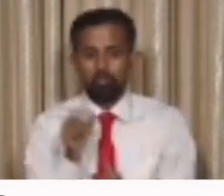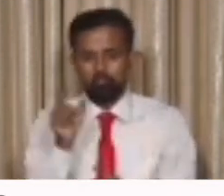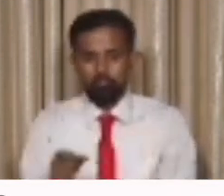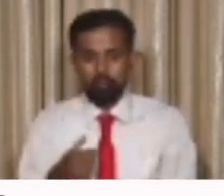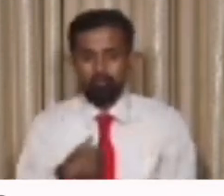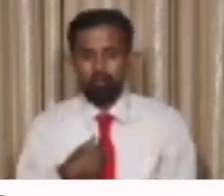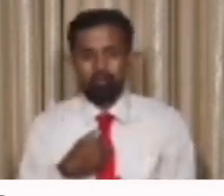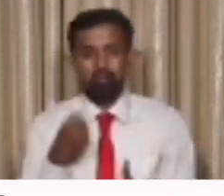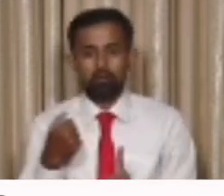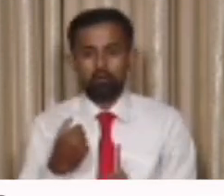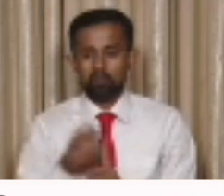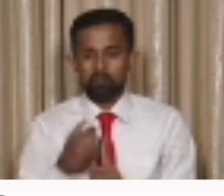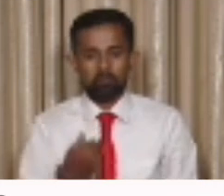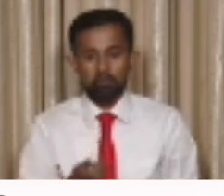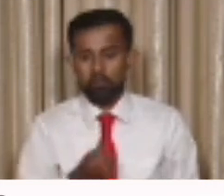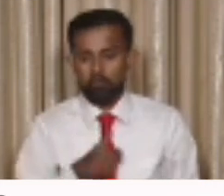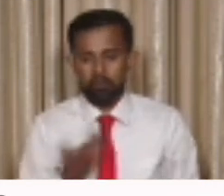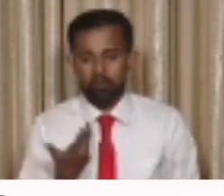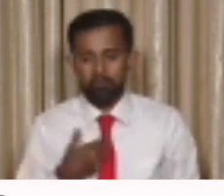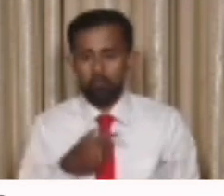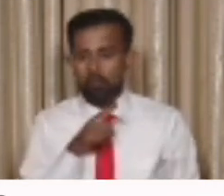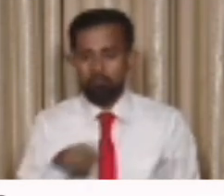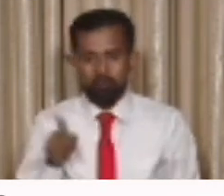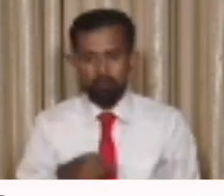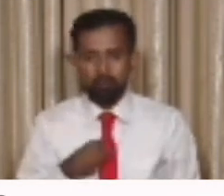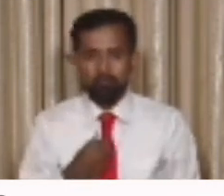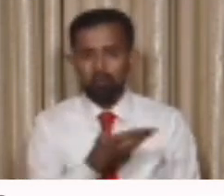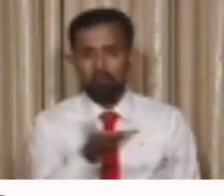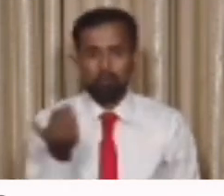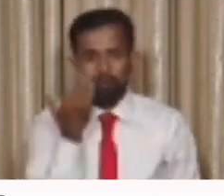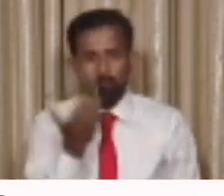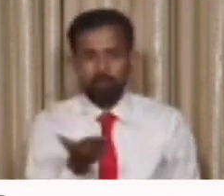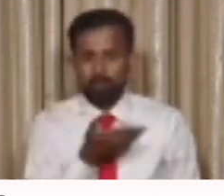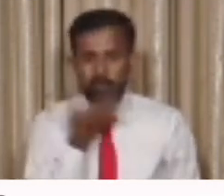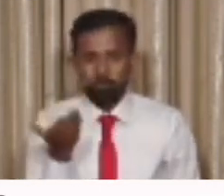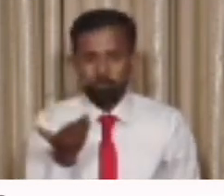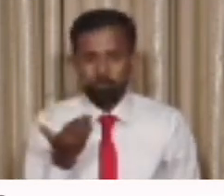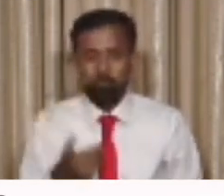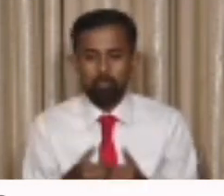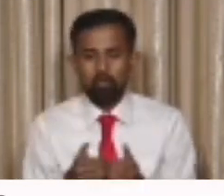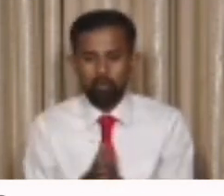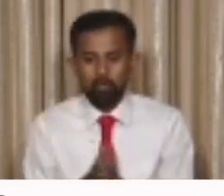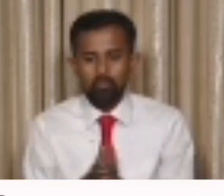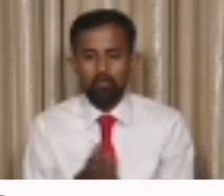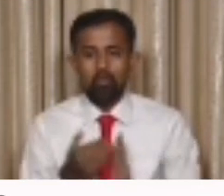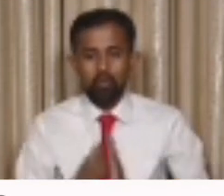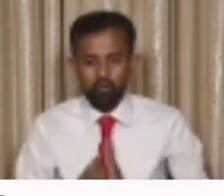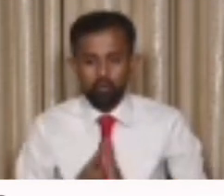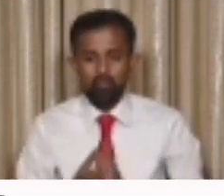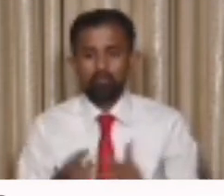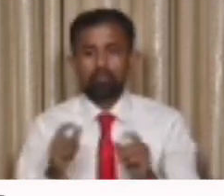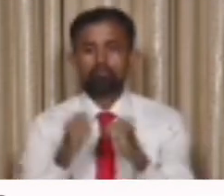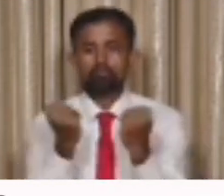ඇඟිලි ගහනවට මම අකමැති. මම වැරදි කරනවා නම් ඕන කෙනෙකුට පෙන්වන්න පුළුවන්. ඒ ස්වාධීනත්වයේ මම ගරු කරනවා ක්‍රීඩා සංගම් වලට